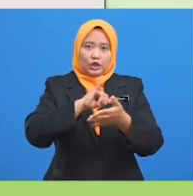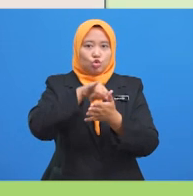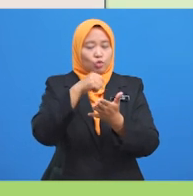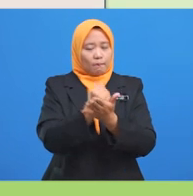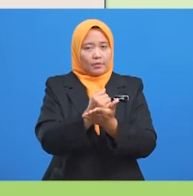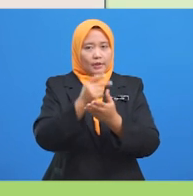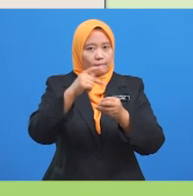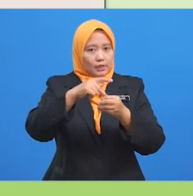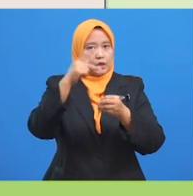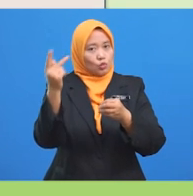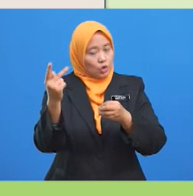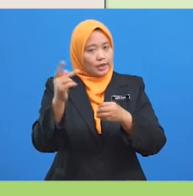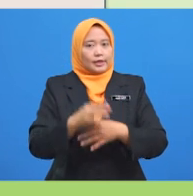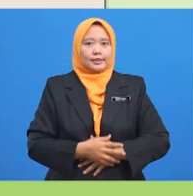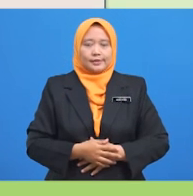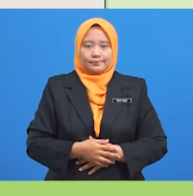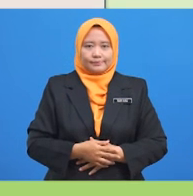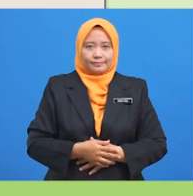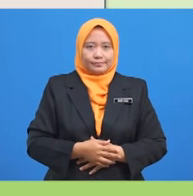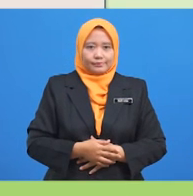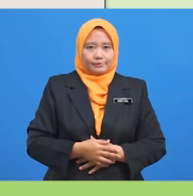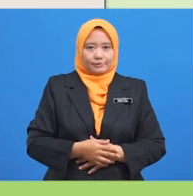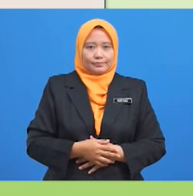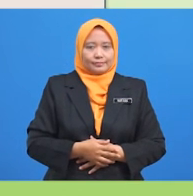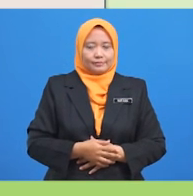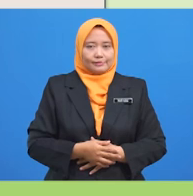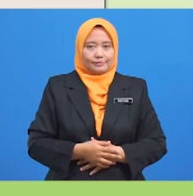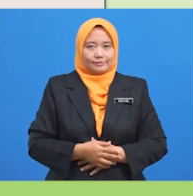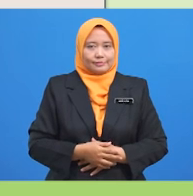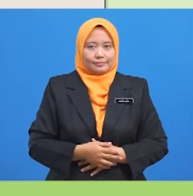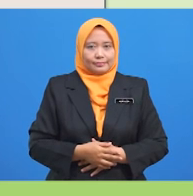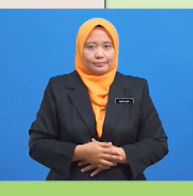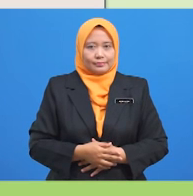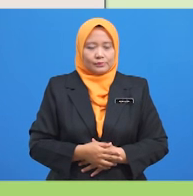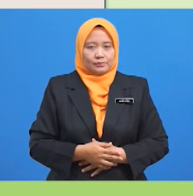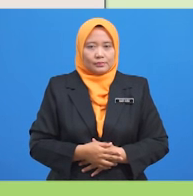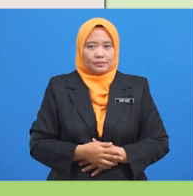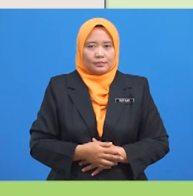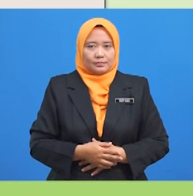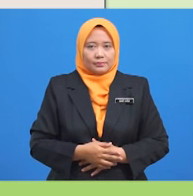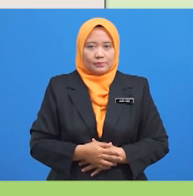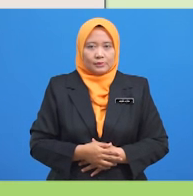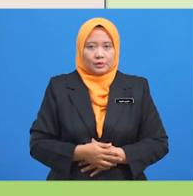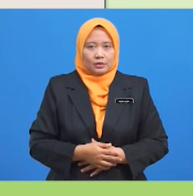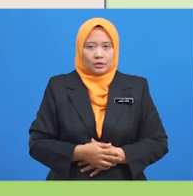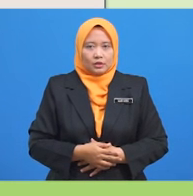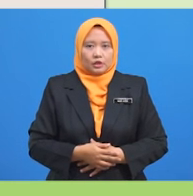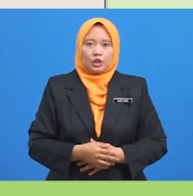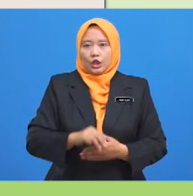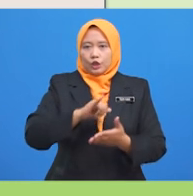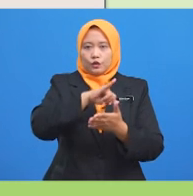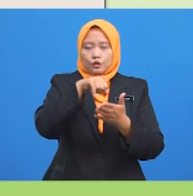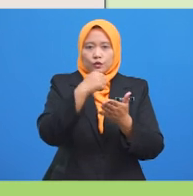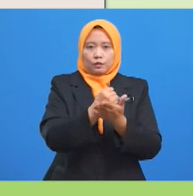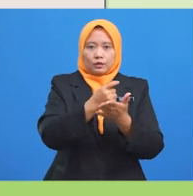ialah kos berubah dibahagikan dengan jumlah keluaran. Untuk mendapat kos berubah,